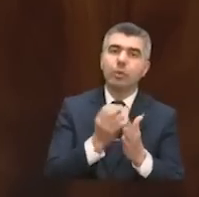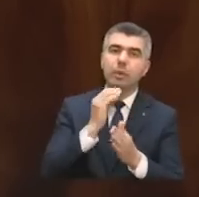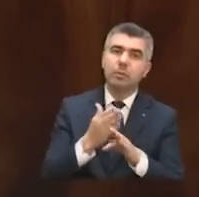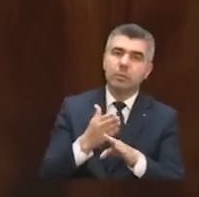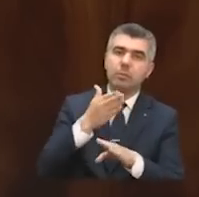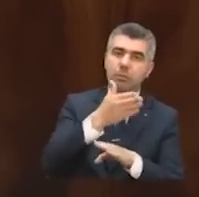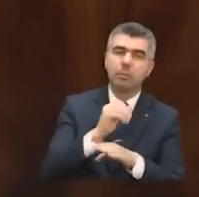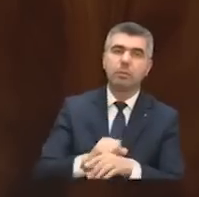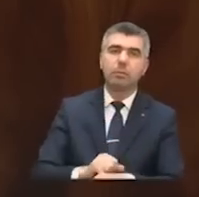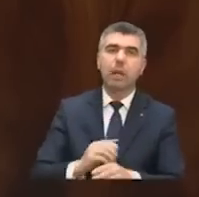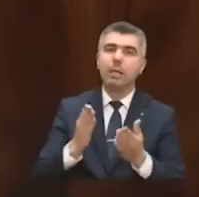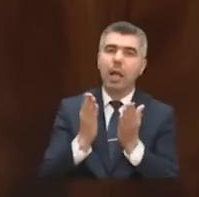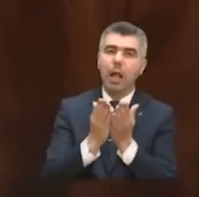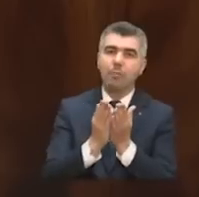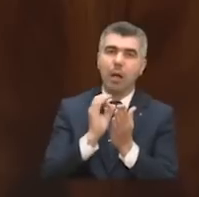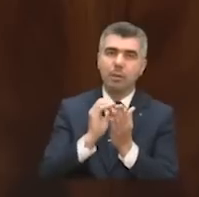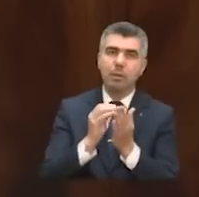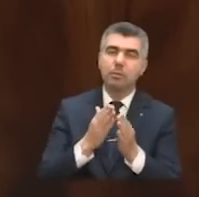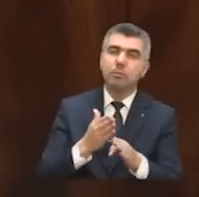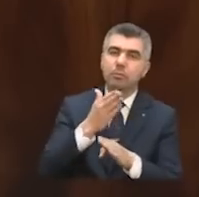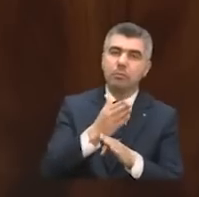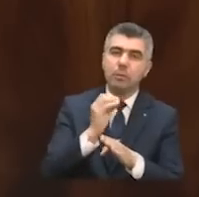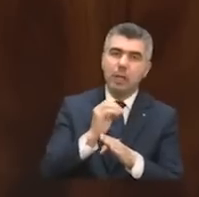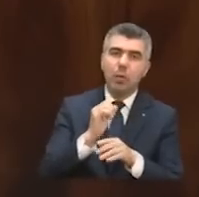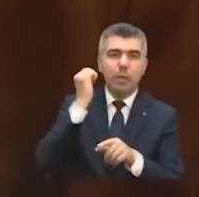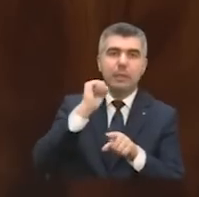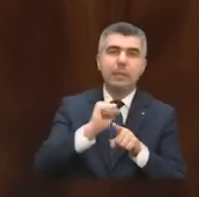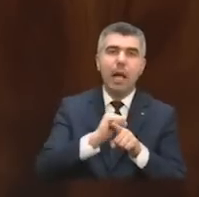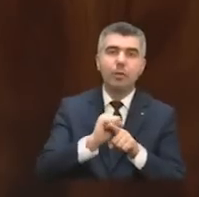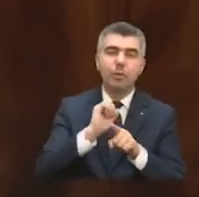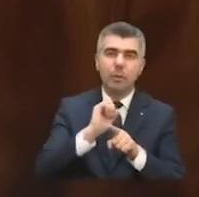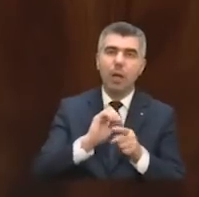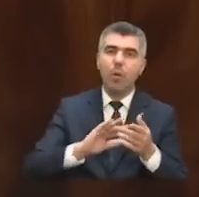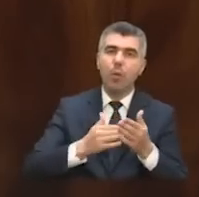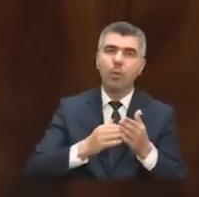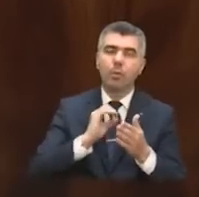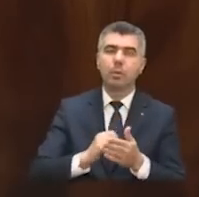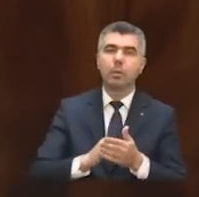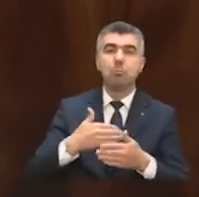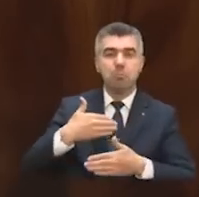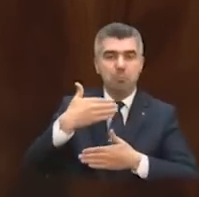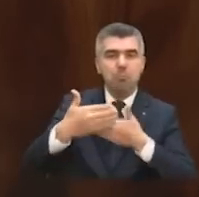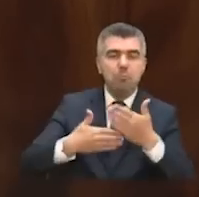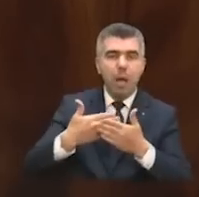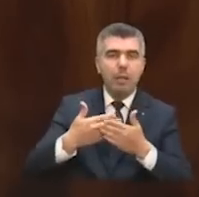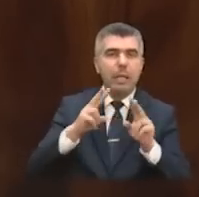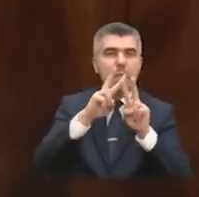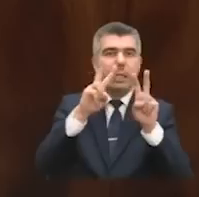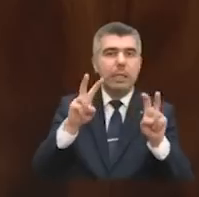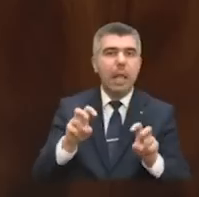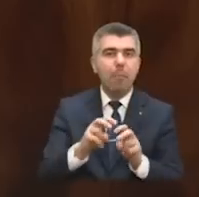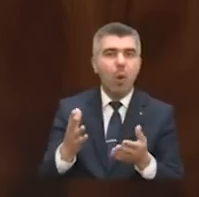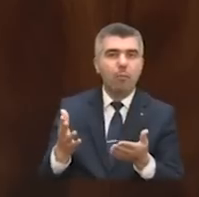أستاذ، يعني طلبة اللي غادي ياخذوا باش ياخذوا المسار ديالهم باش يخرج يعني أستاذ اللي